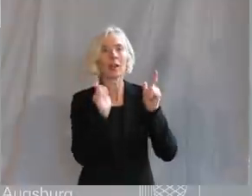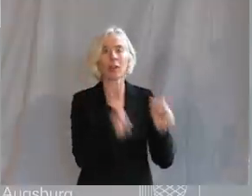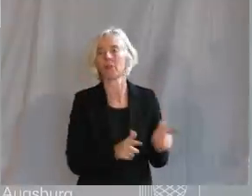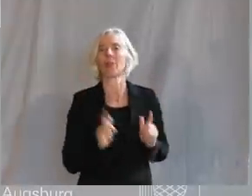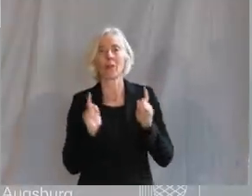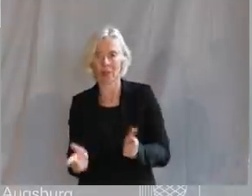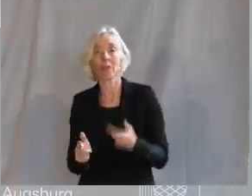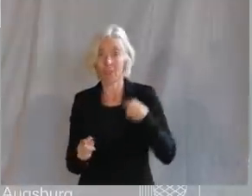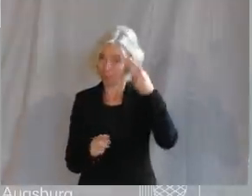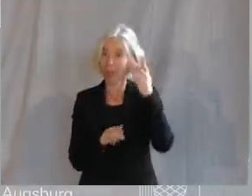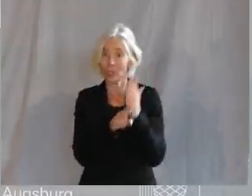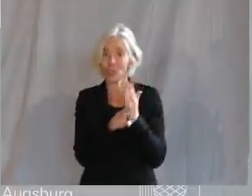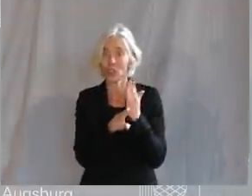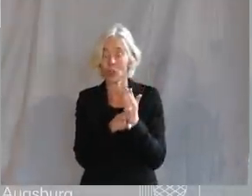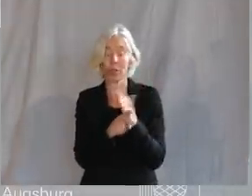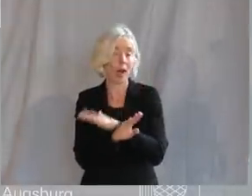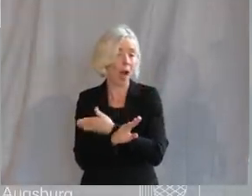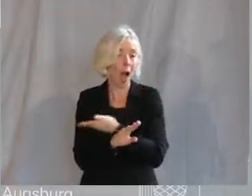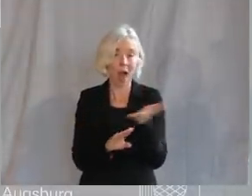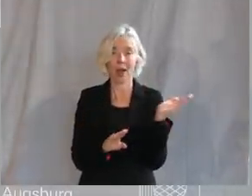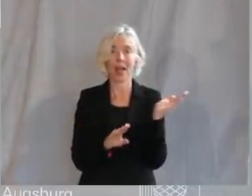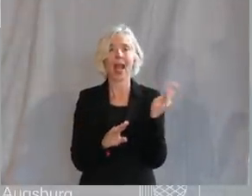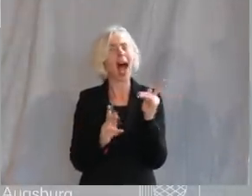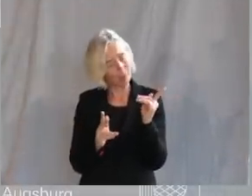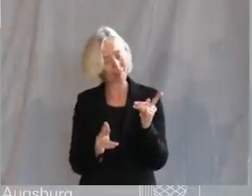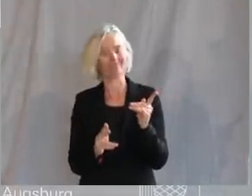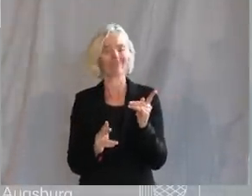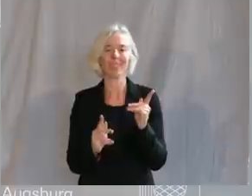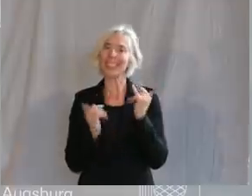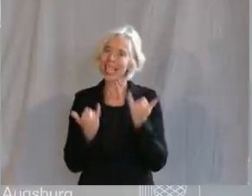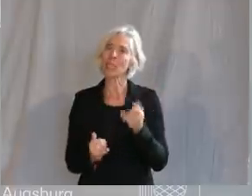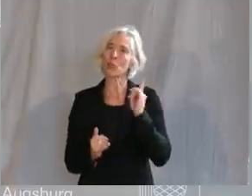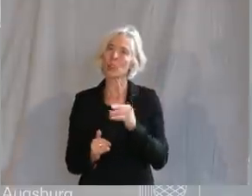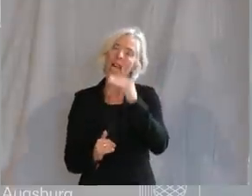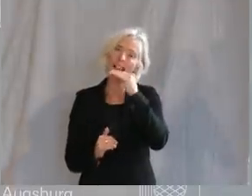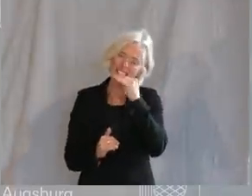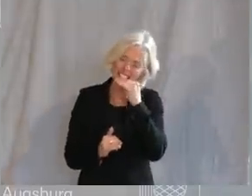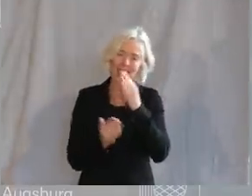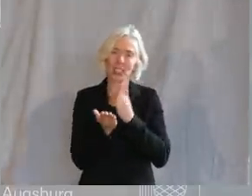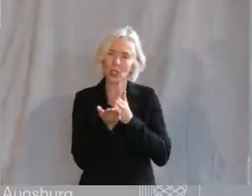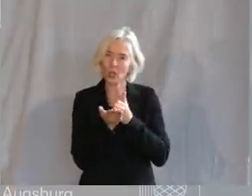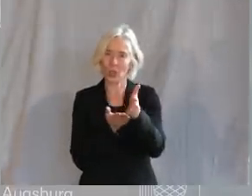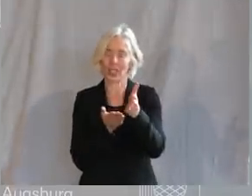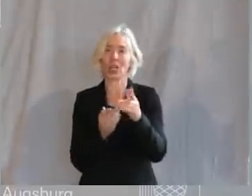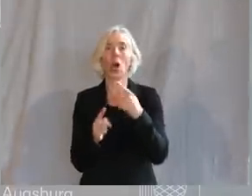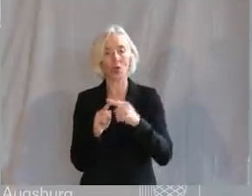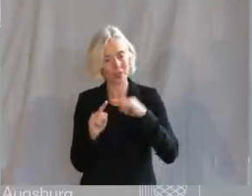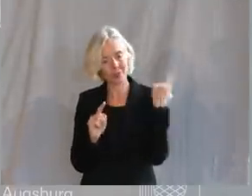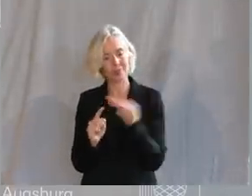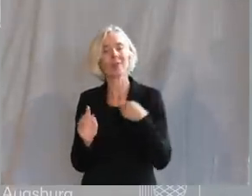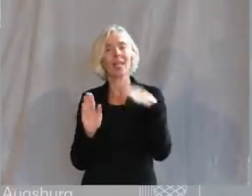dieses Feedback. Aber wir müssen jetzt hart entscheiden. Wir müssen vor allem deswegen hart entscheiden, weil ich